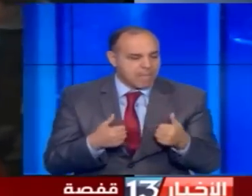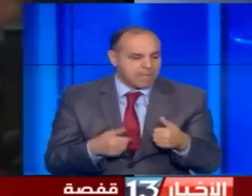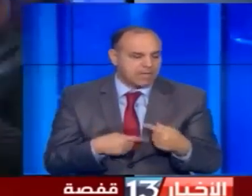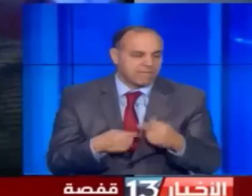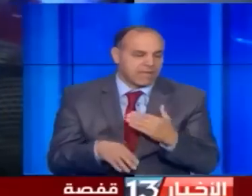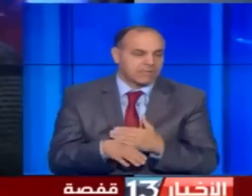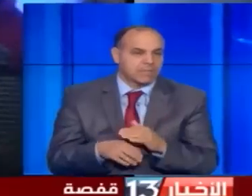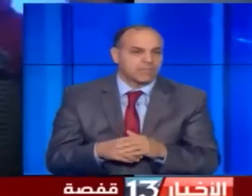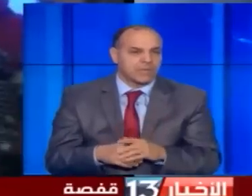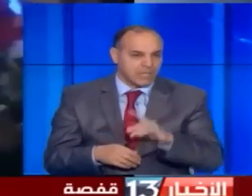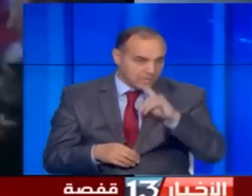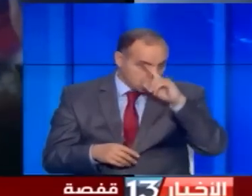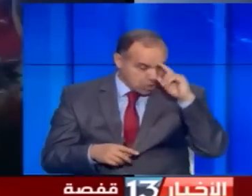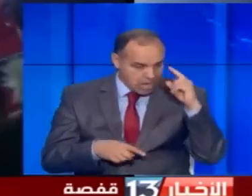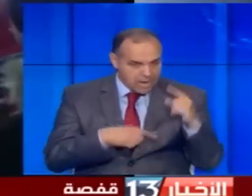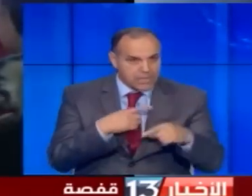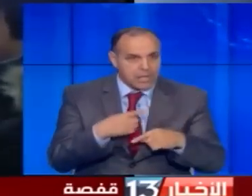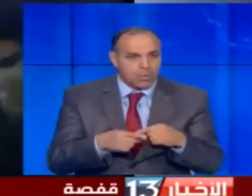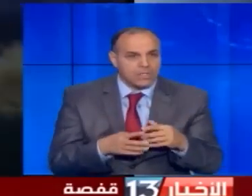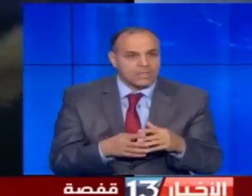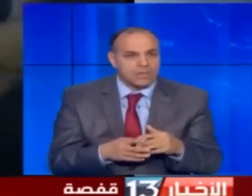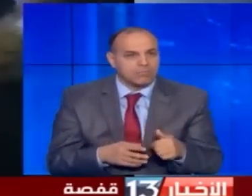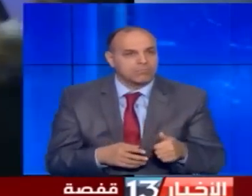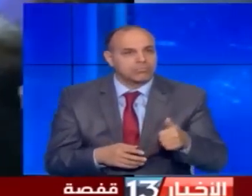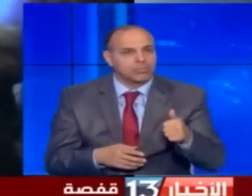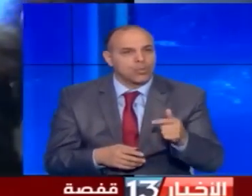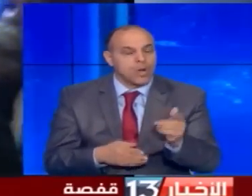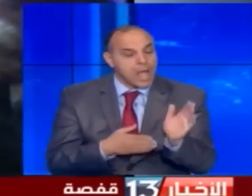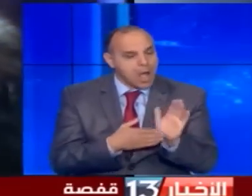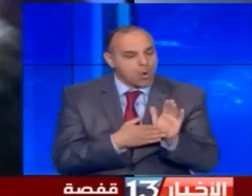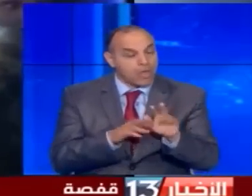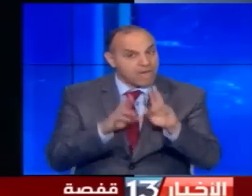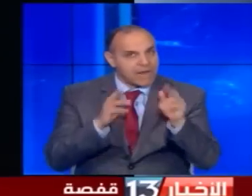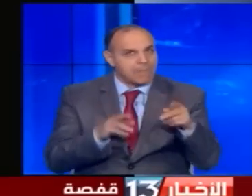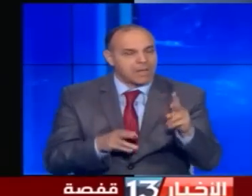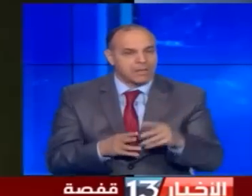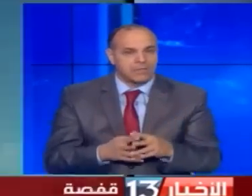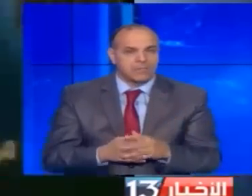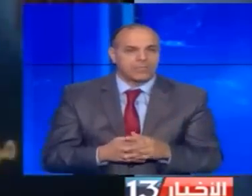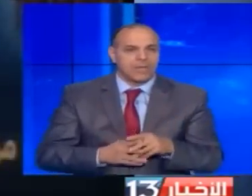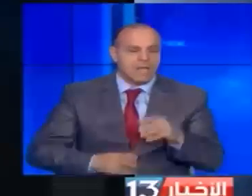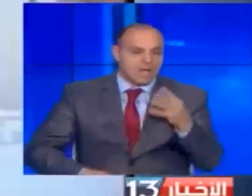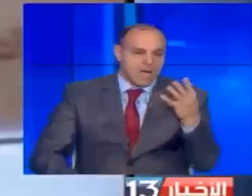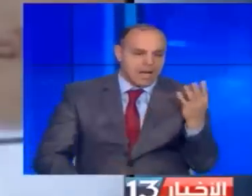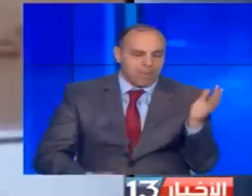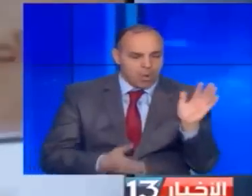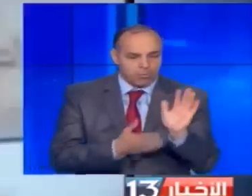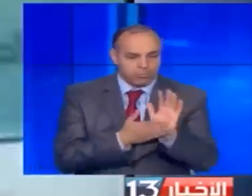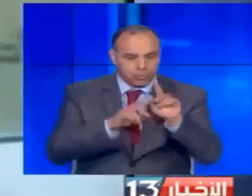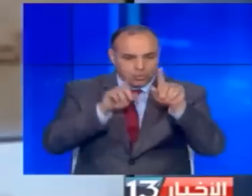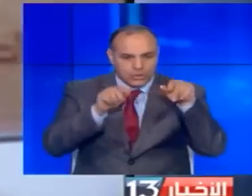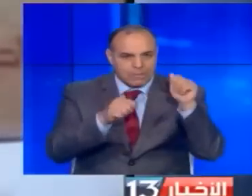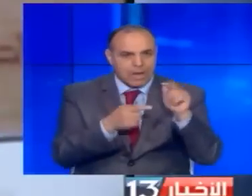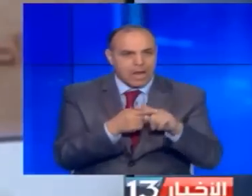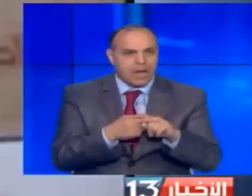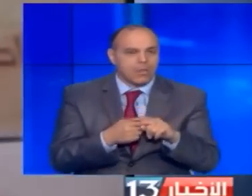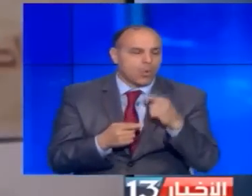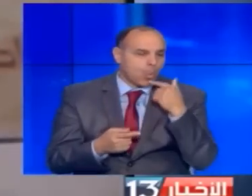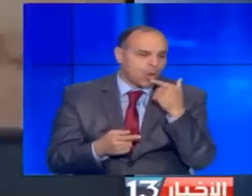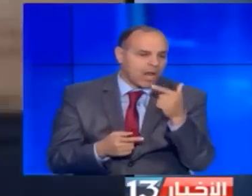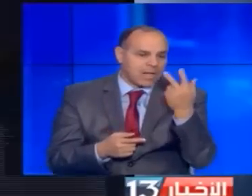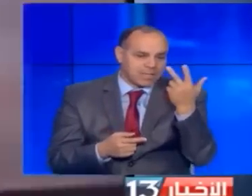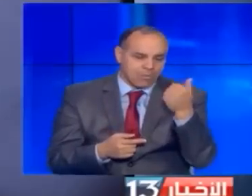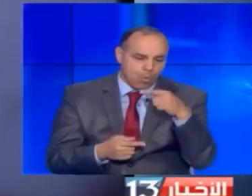قفصه. إن شاء الله يتواصل ويكون ما أحسن وما خير وتكون العروض دولية أكثر. أربعة عروض سينمائية متاحة ثلاثة